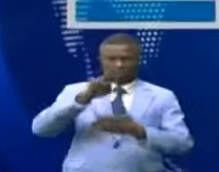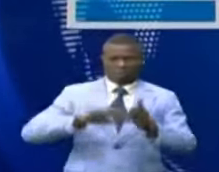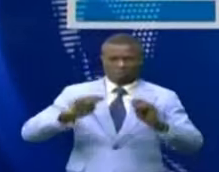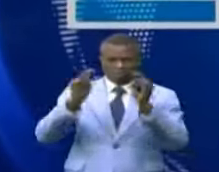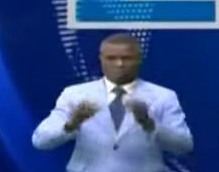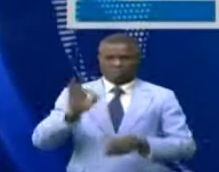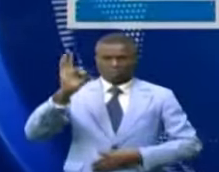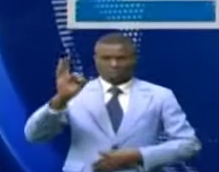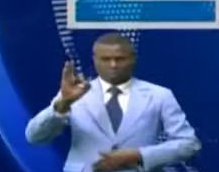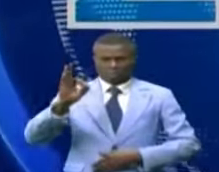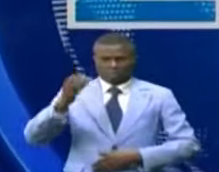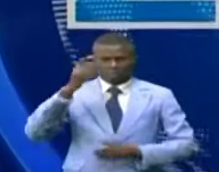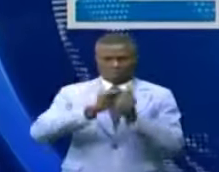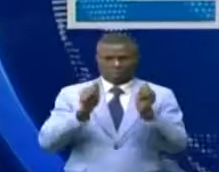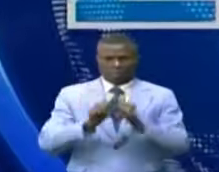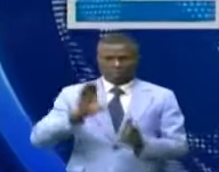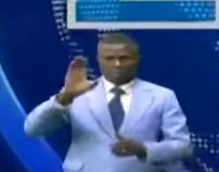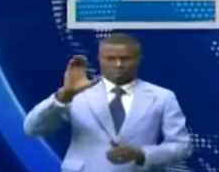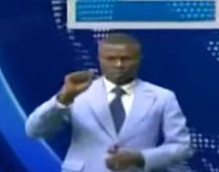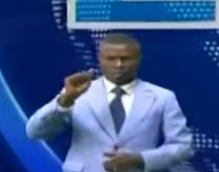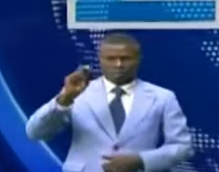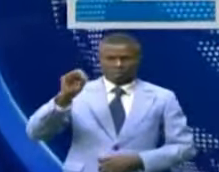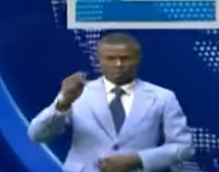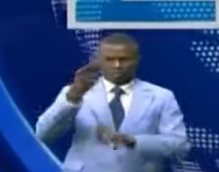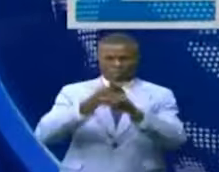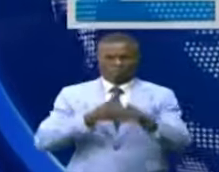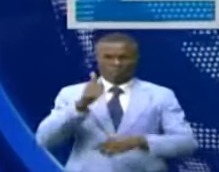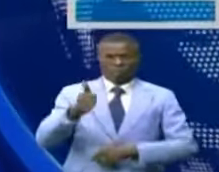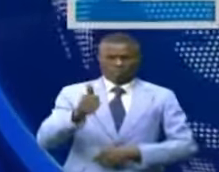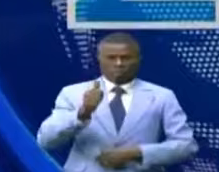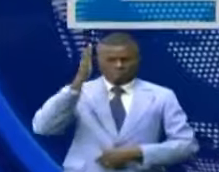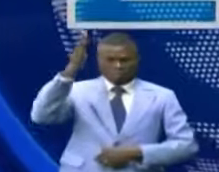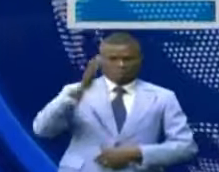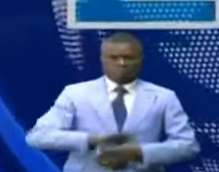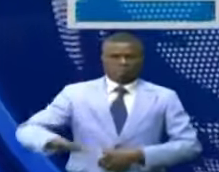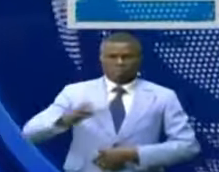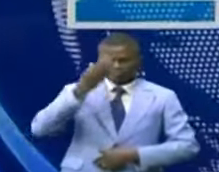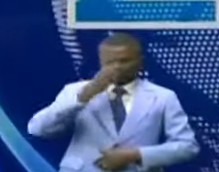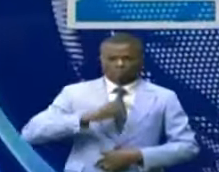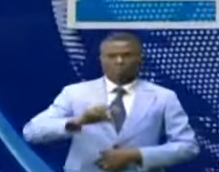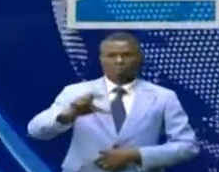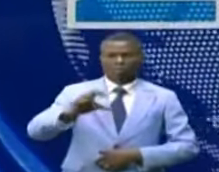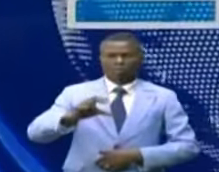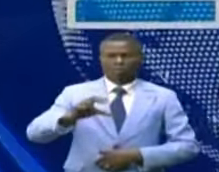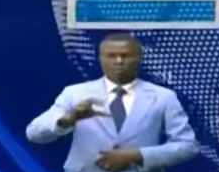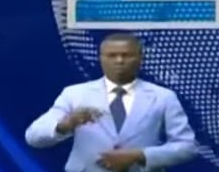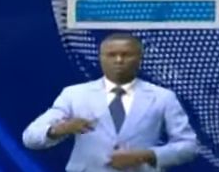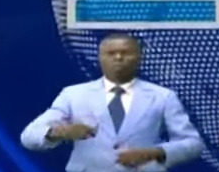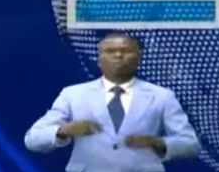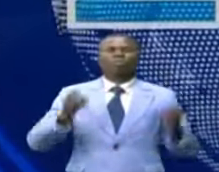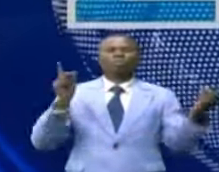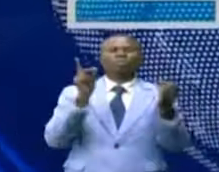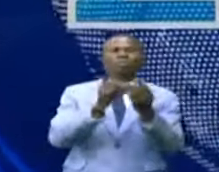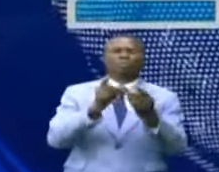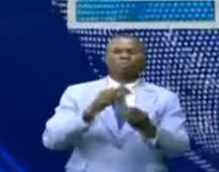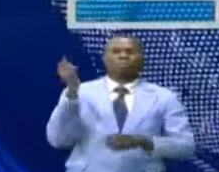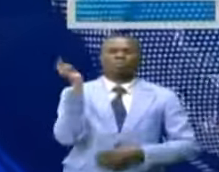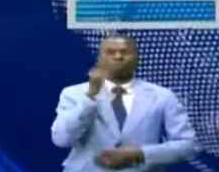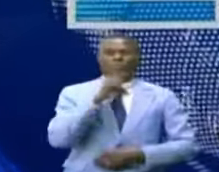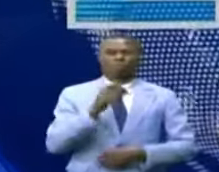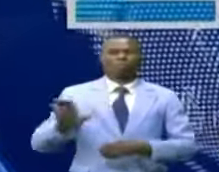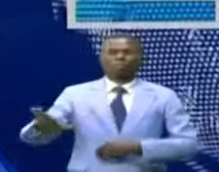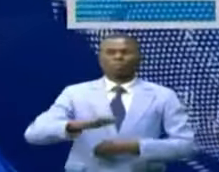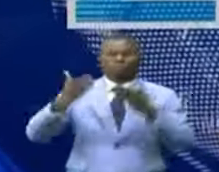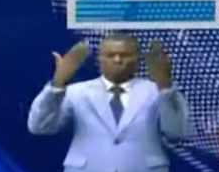F lors de la CAN de football prévue en janvier prochain en Côte d'Ivoire avec comme adversaires le Maroc, la